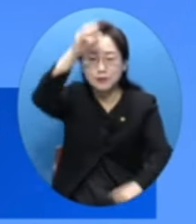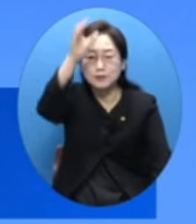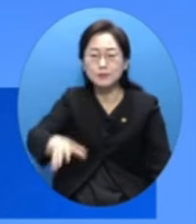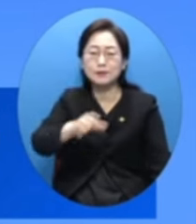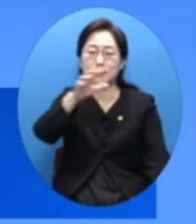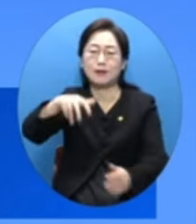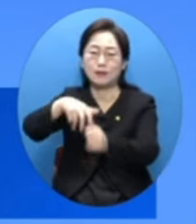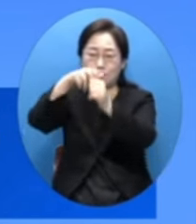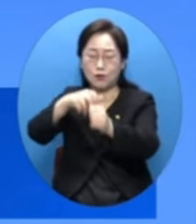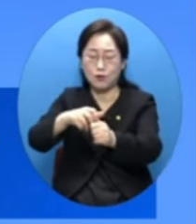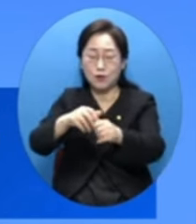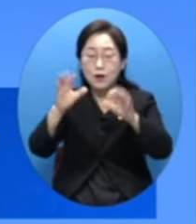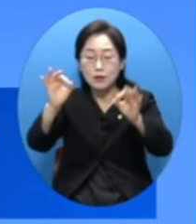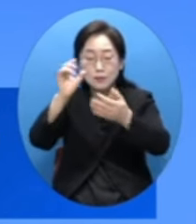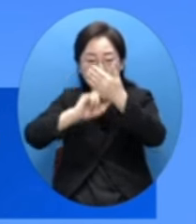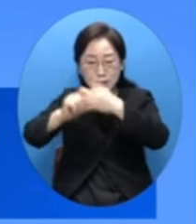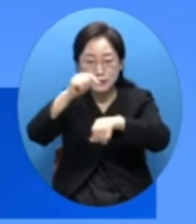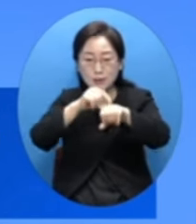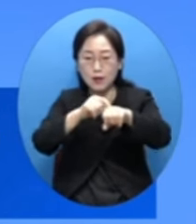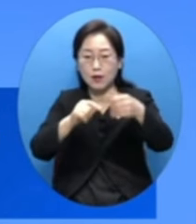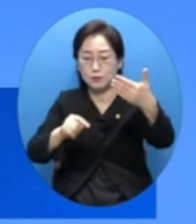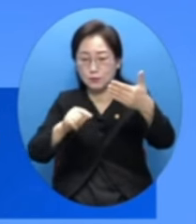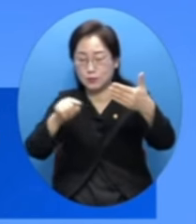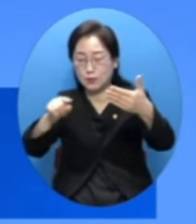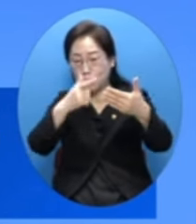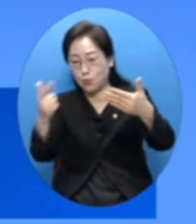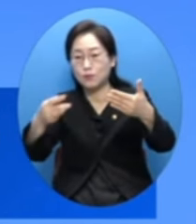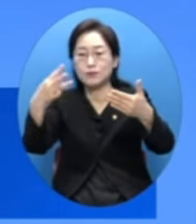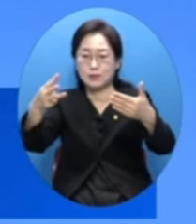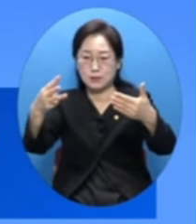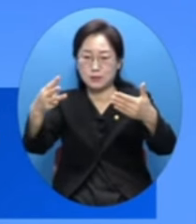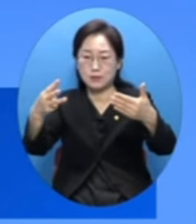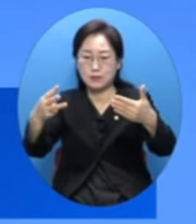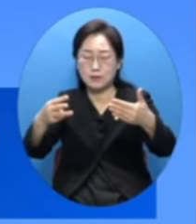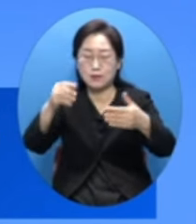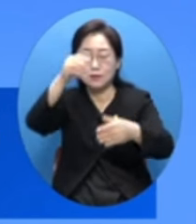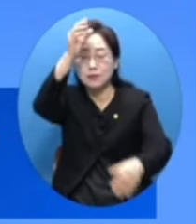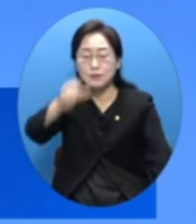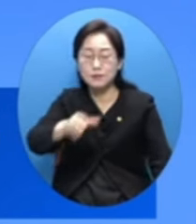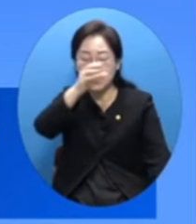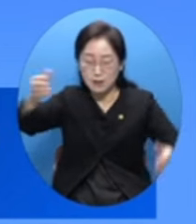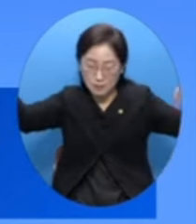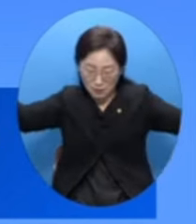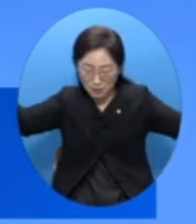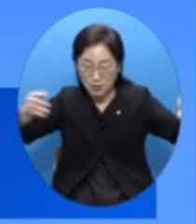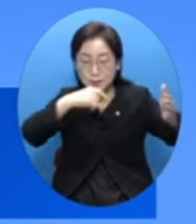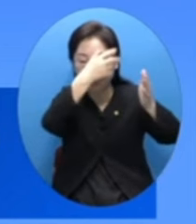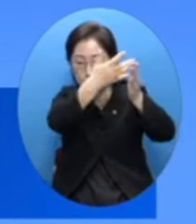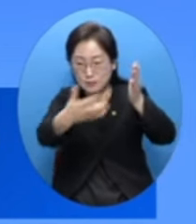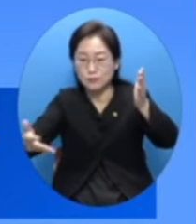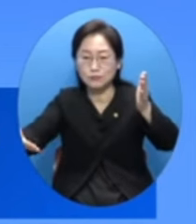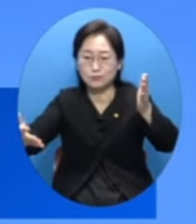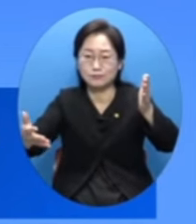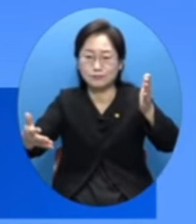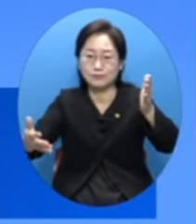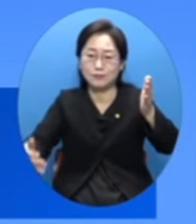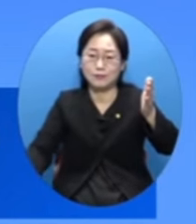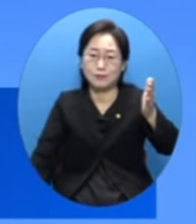금요일 오전 시부터 오후 3시까지의 고통을 당하신 가운데 피를 흘리시고